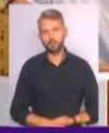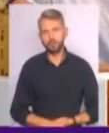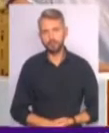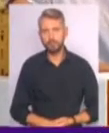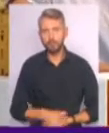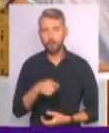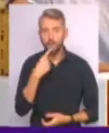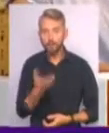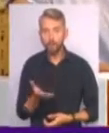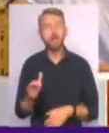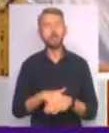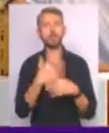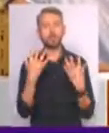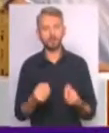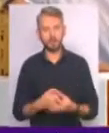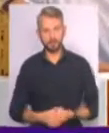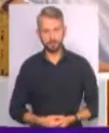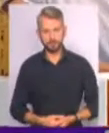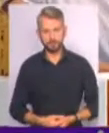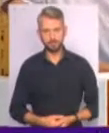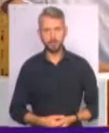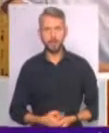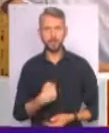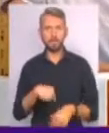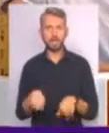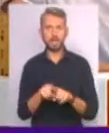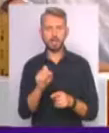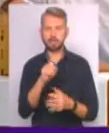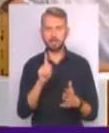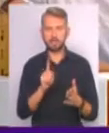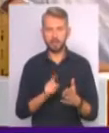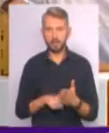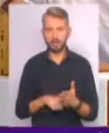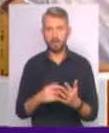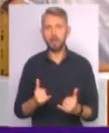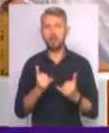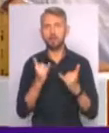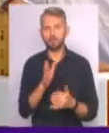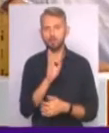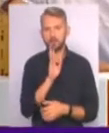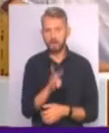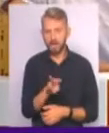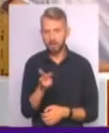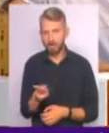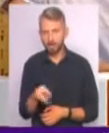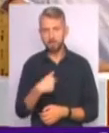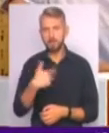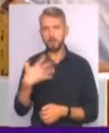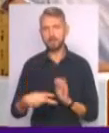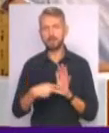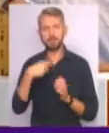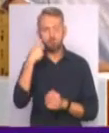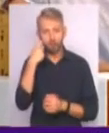Говоріть. Доброго дня. Доброго дня. У мене таке запитання. Шановна Марія Михайлівна, значить, мені 57